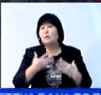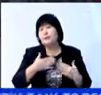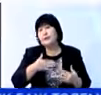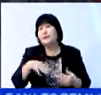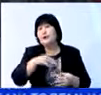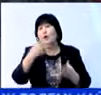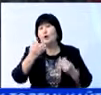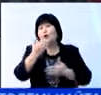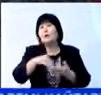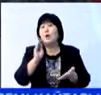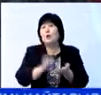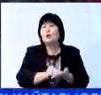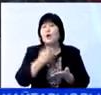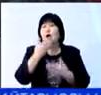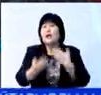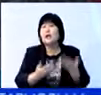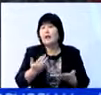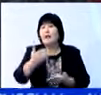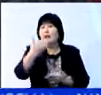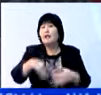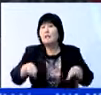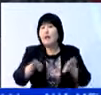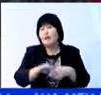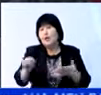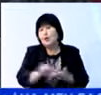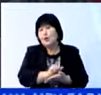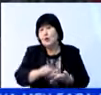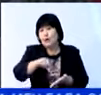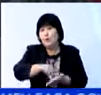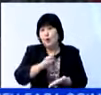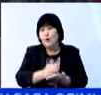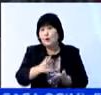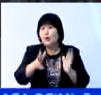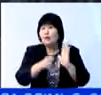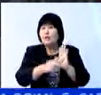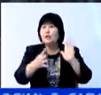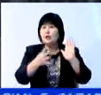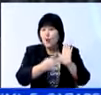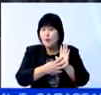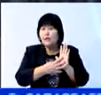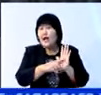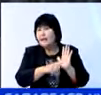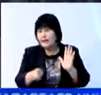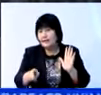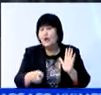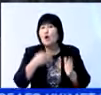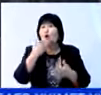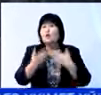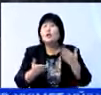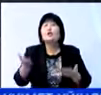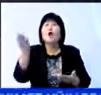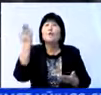отқан мәселе. Сұраныстағы талапқа сәйкес құжаттар болатын болса, сол 8-9-ға дейін сұраныс